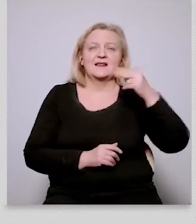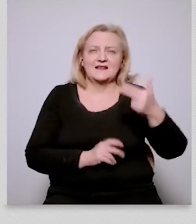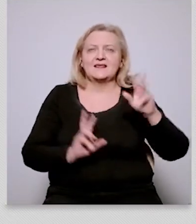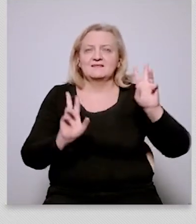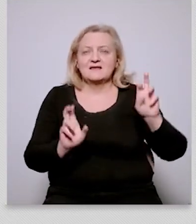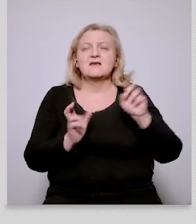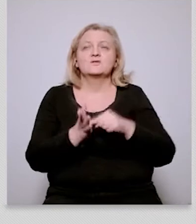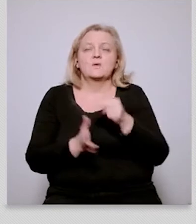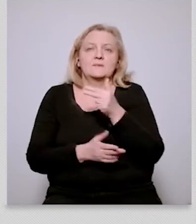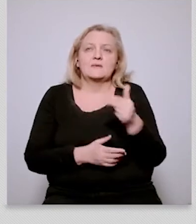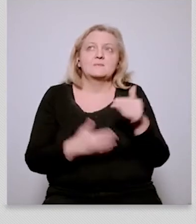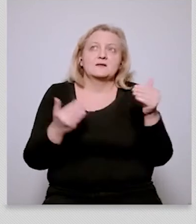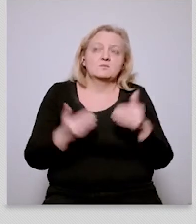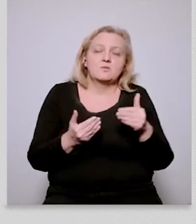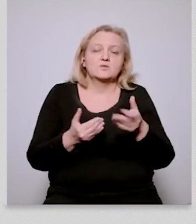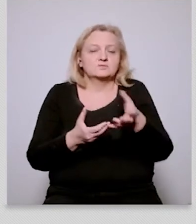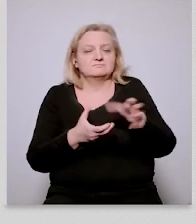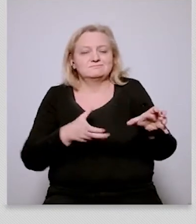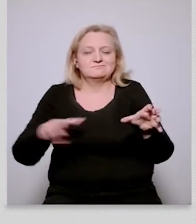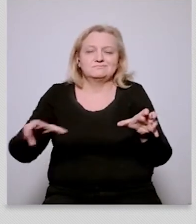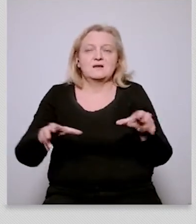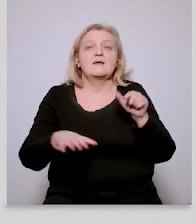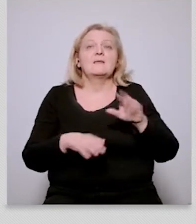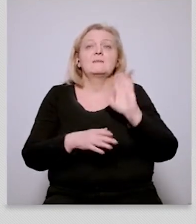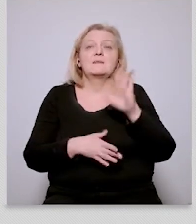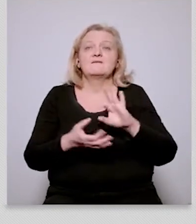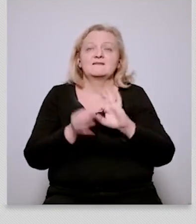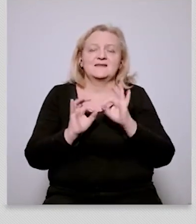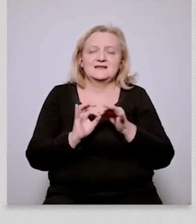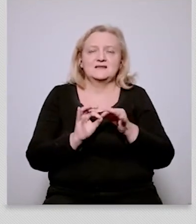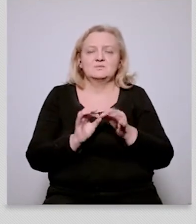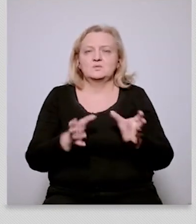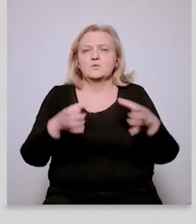może być dzielący również w ramach obozu progresywnego.